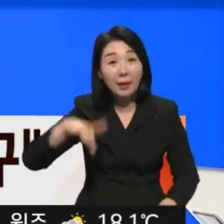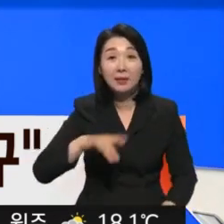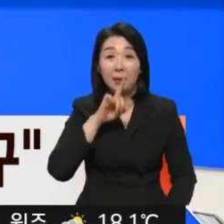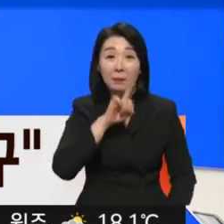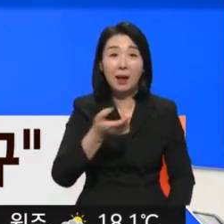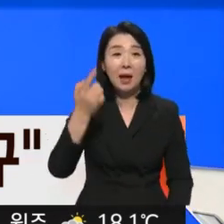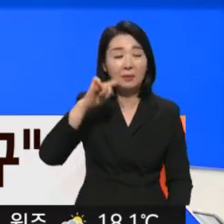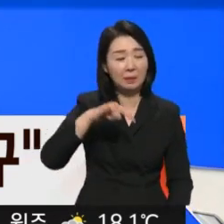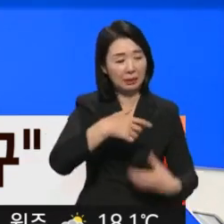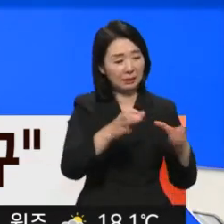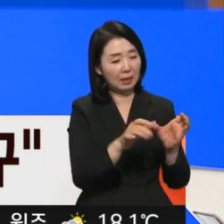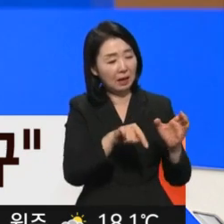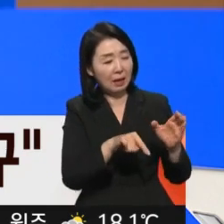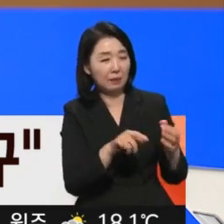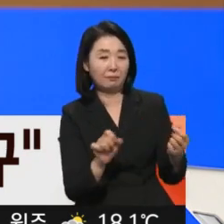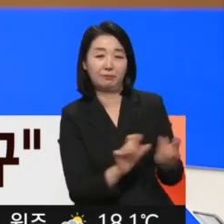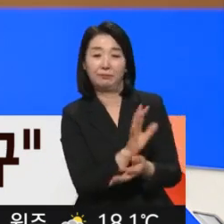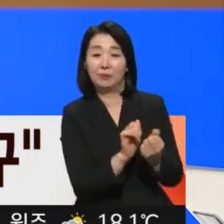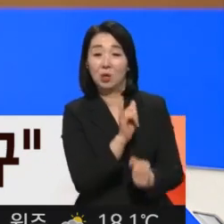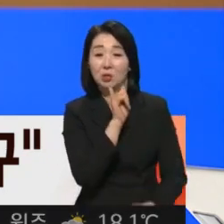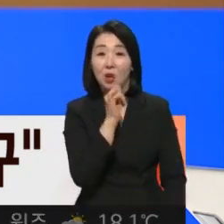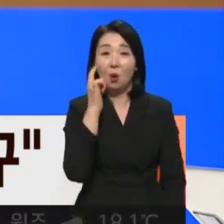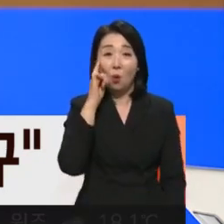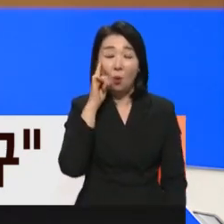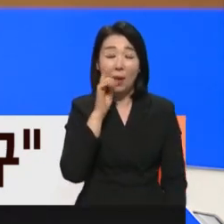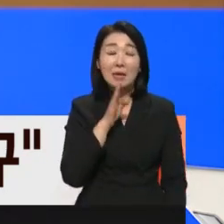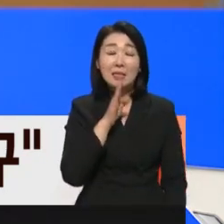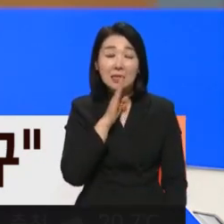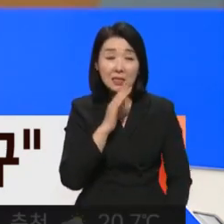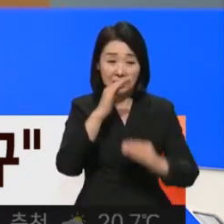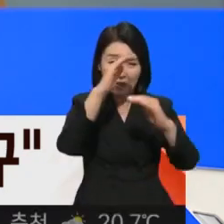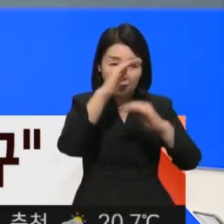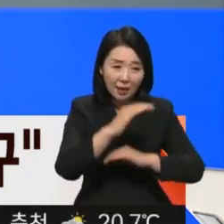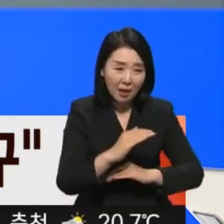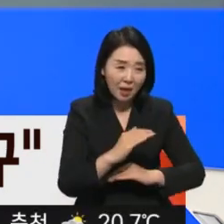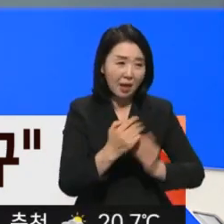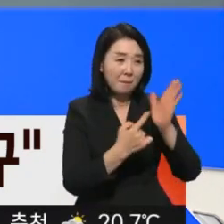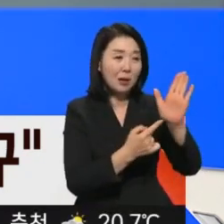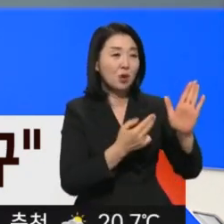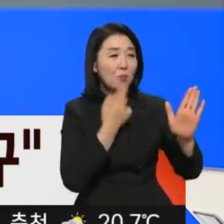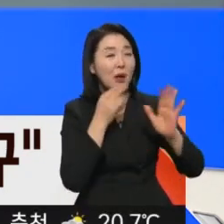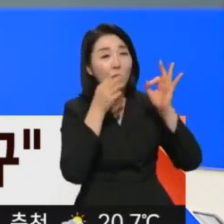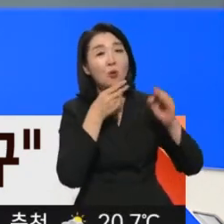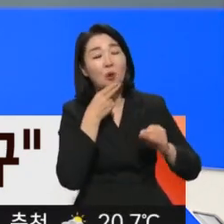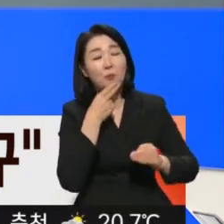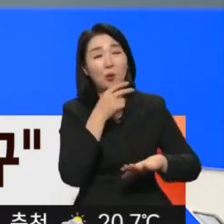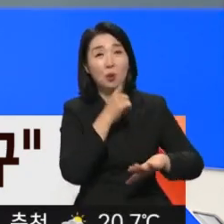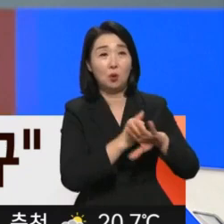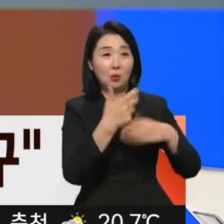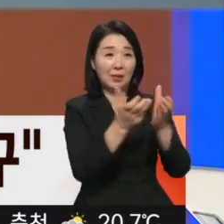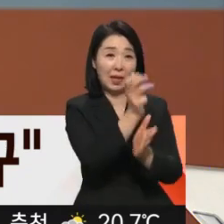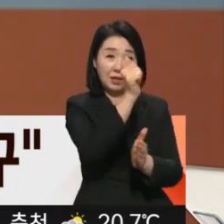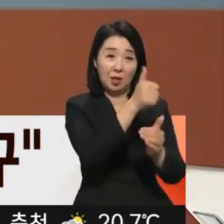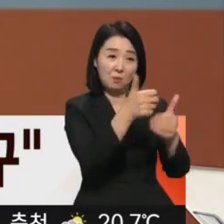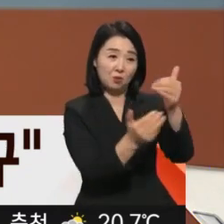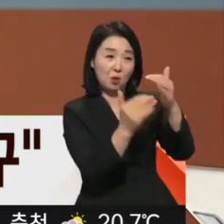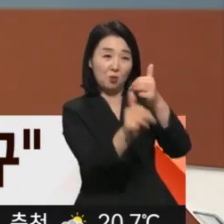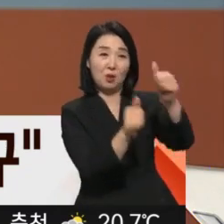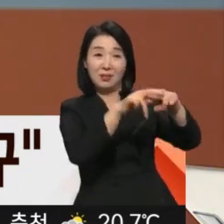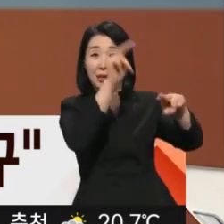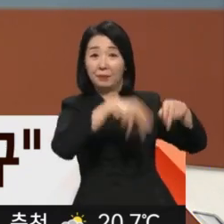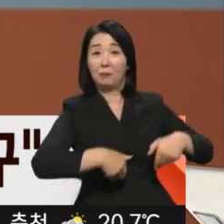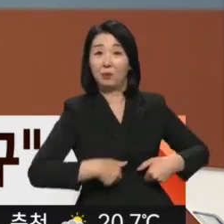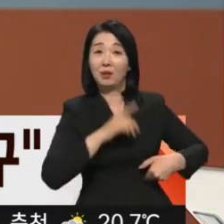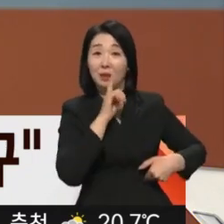여전히 동요하고 있습니다. 진상을 밝히기 위한 노력을 하지 않을 바에는 지도부가 사퇴하는 게 낫다는 목소리까지